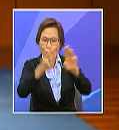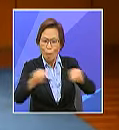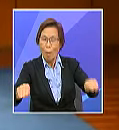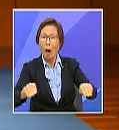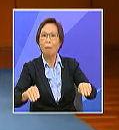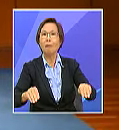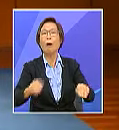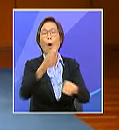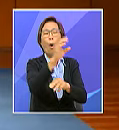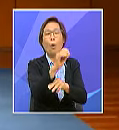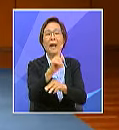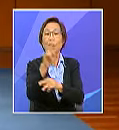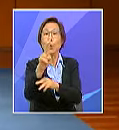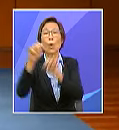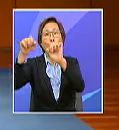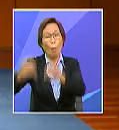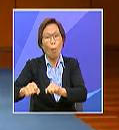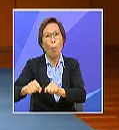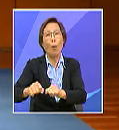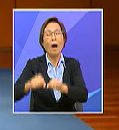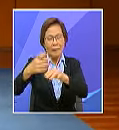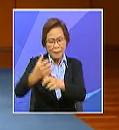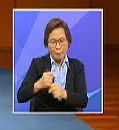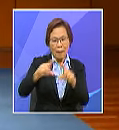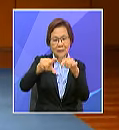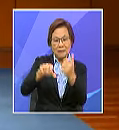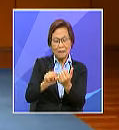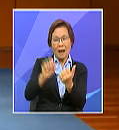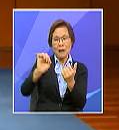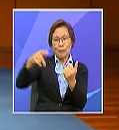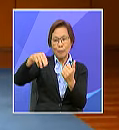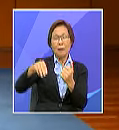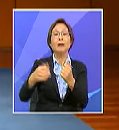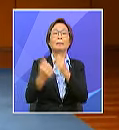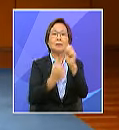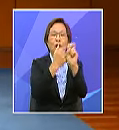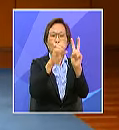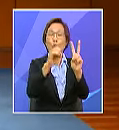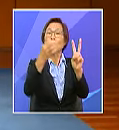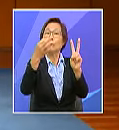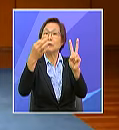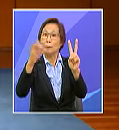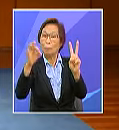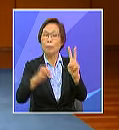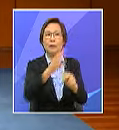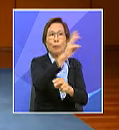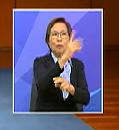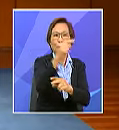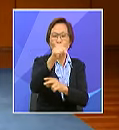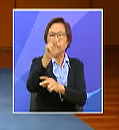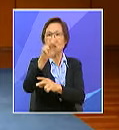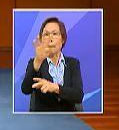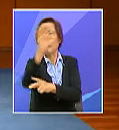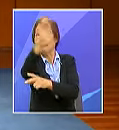berkeperluan khas yang layak sijil SPM pada tahun 2019 6143